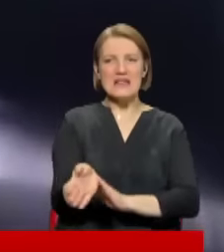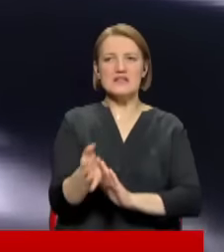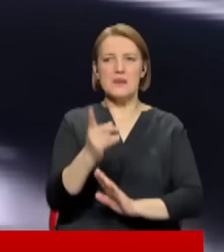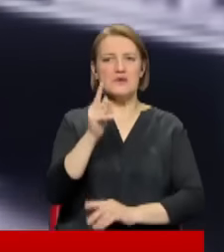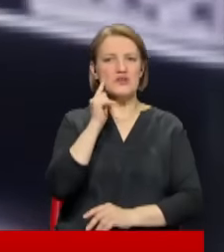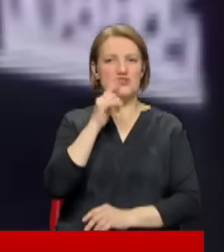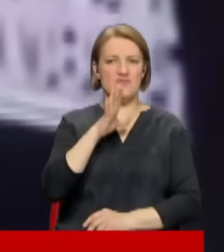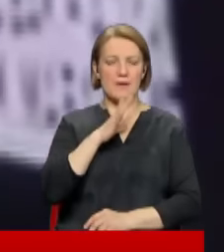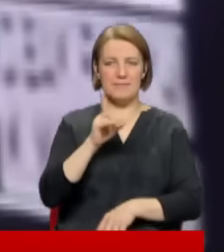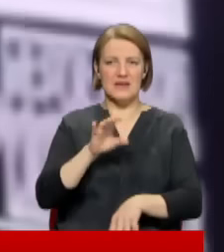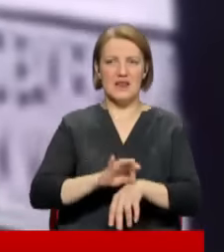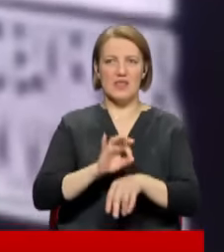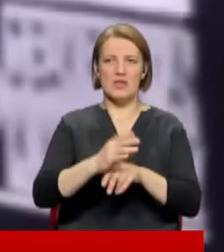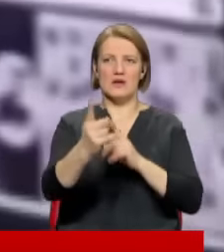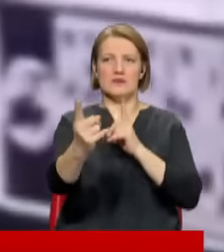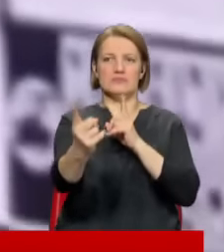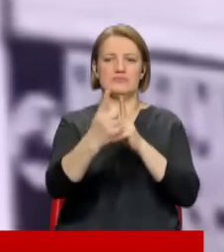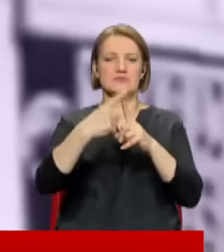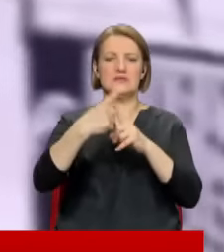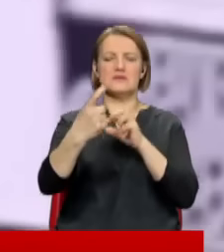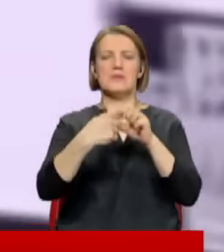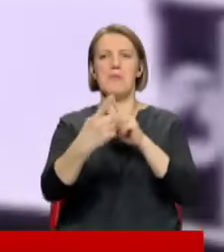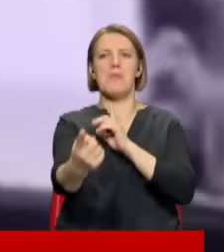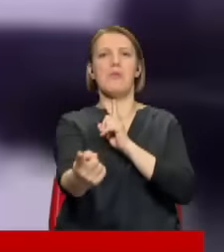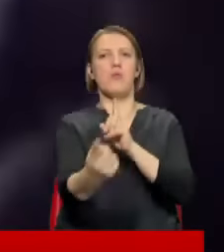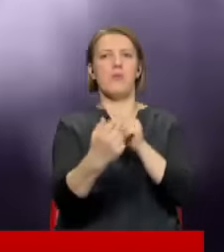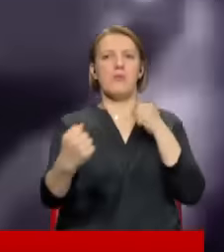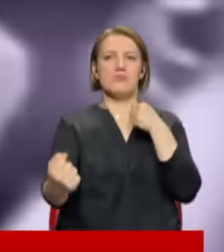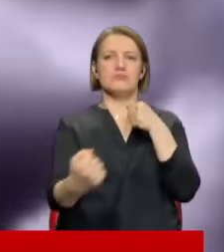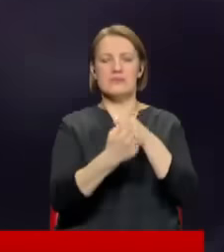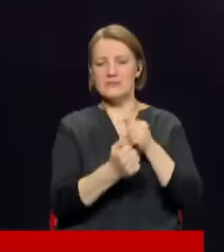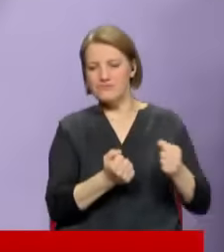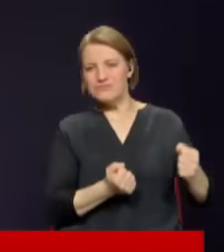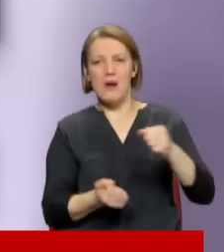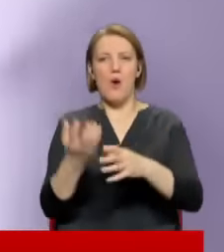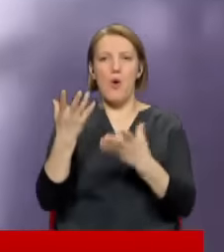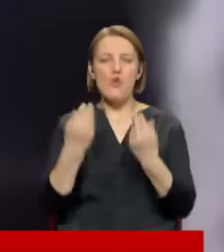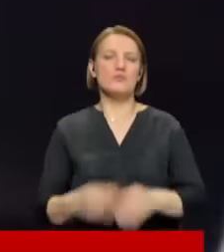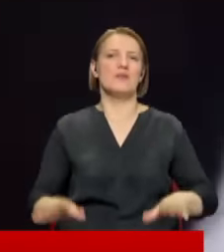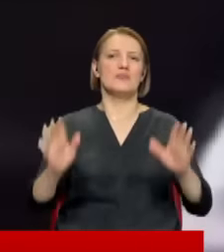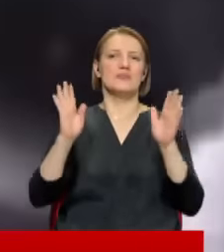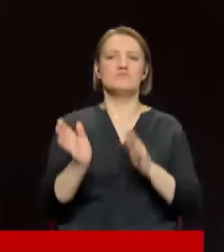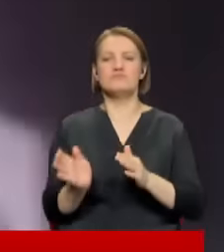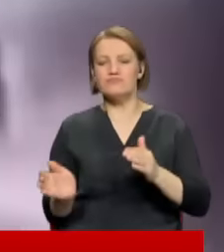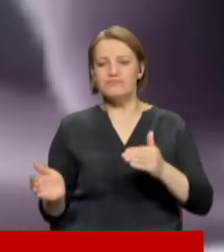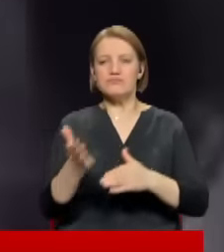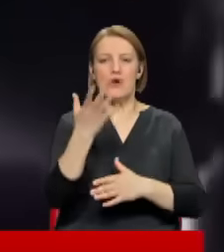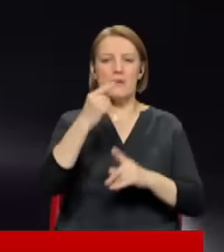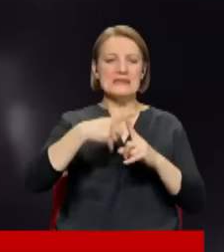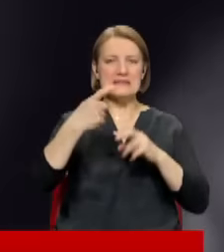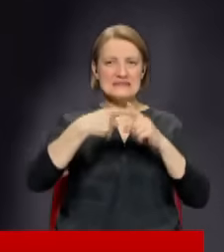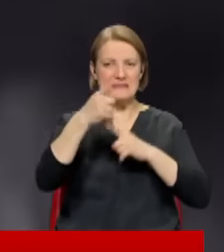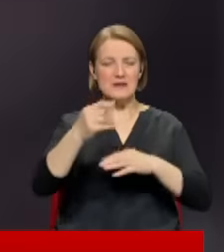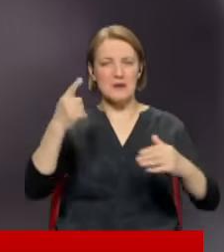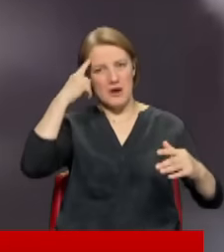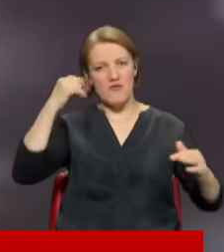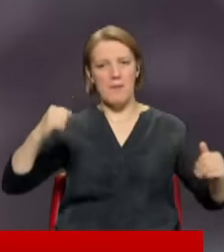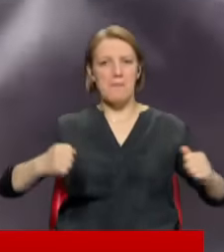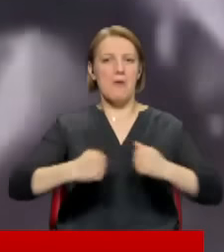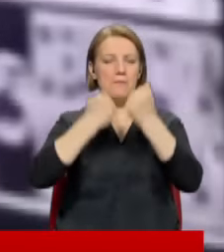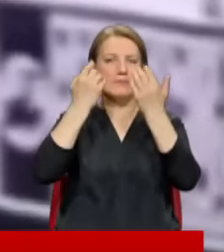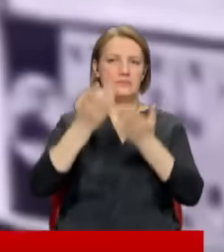biri vardı. Bir anda karşı şeritteki tır karşılarına çıktı. Kaçmaya çalıştılar ama olmadı. Virajı alamayan o tırla kafa kafaya